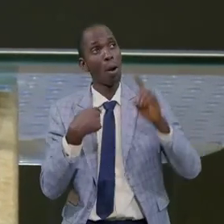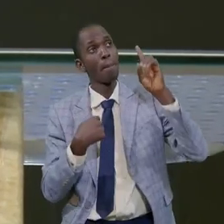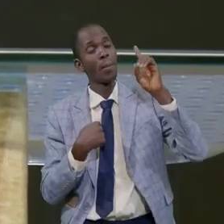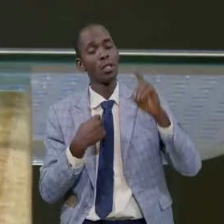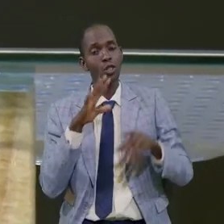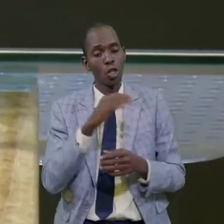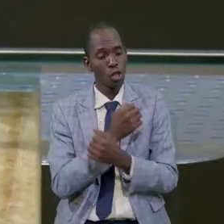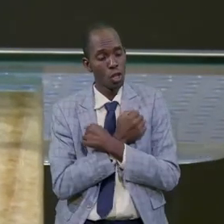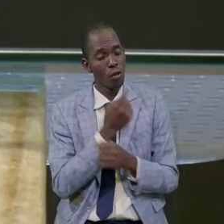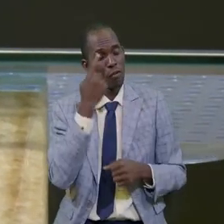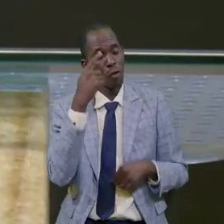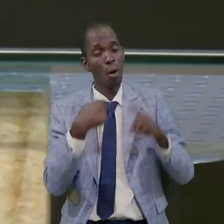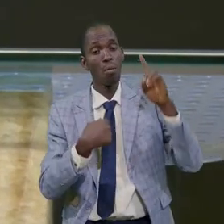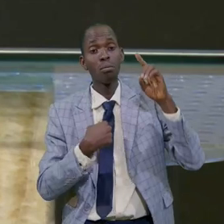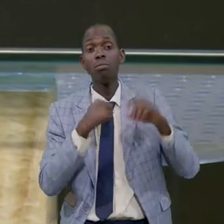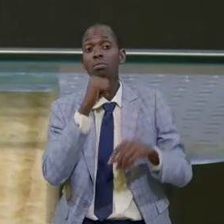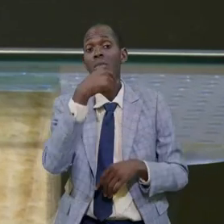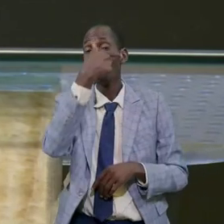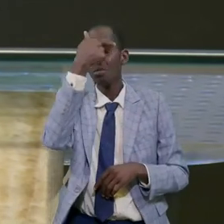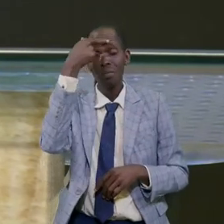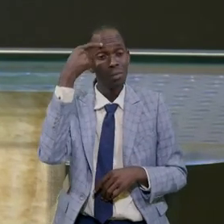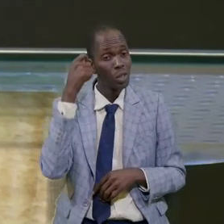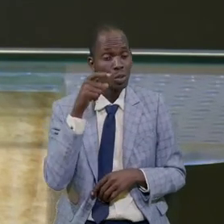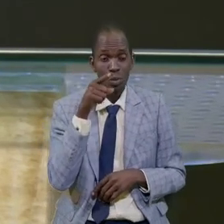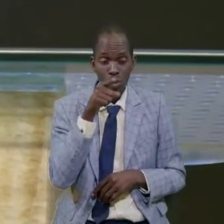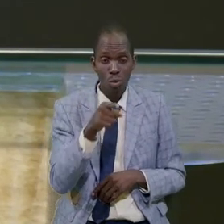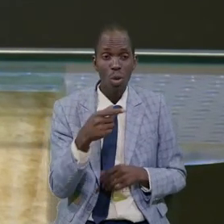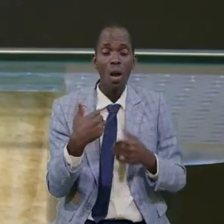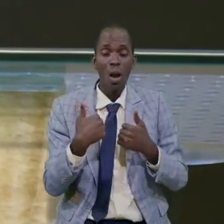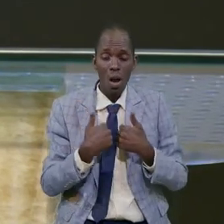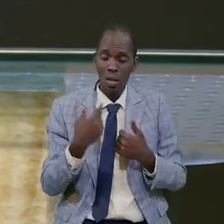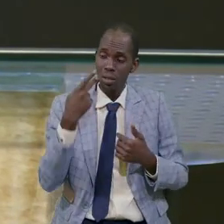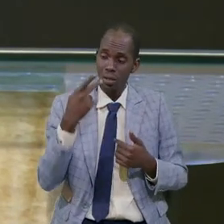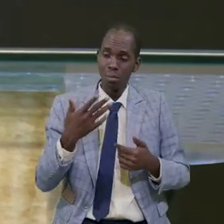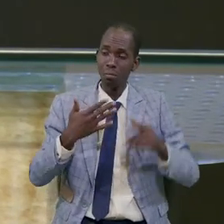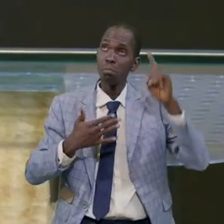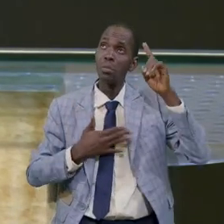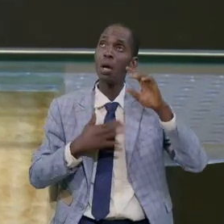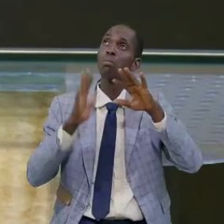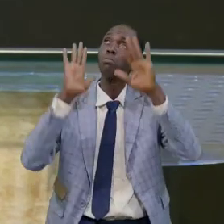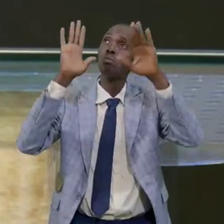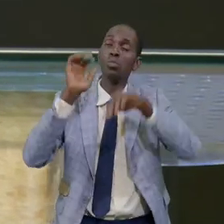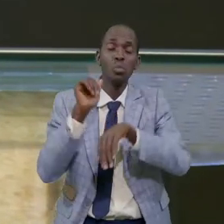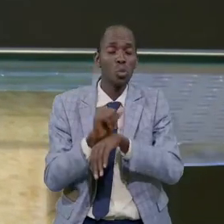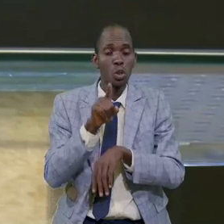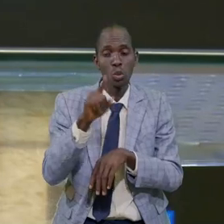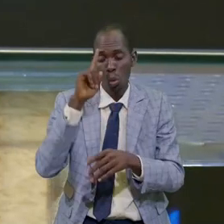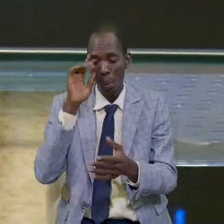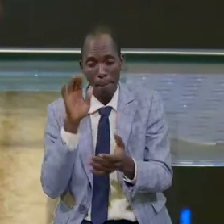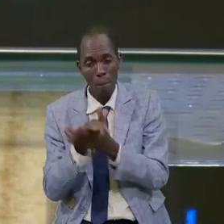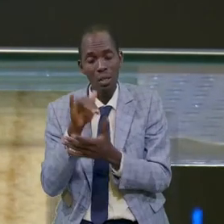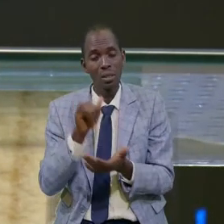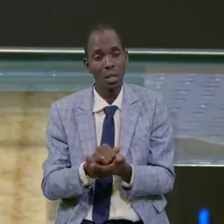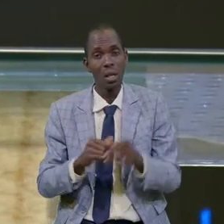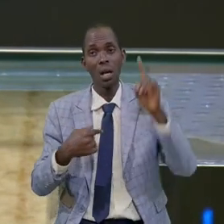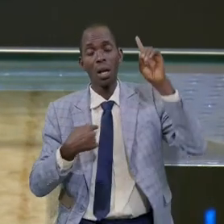vous exprimez votre appréciation pour moi, votre amour pour moi. Non parce que vous avez vu des miracles, mais parce que